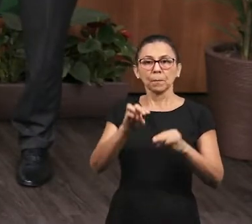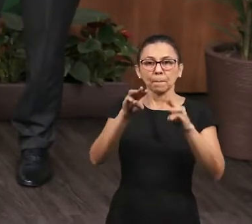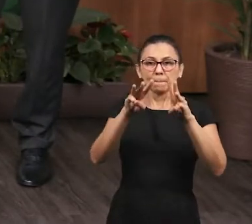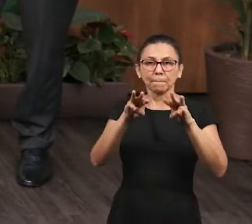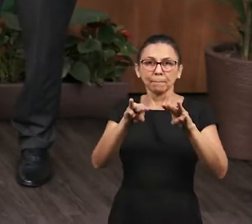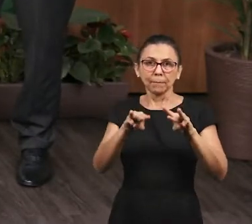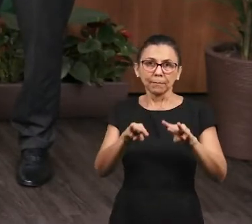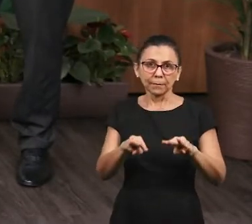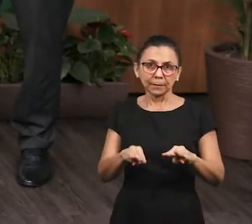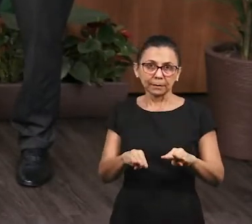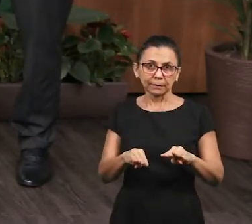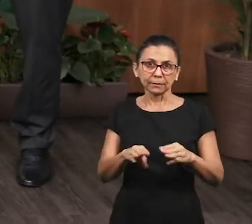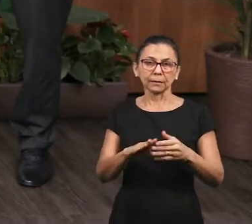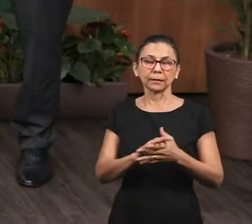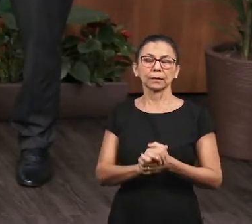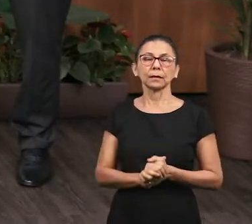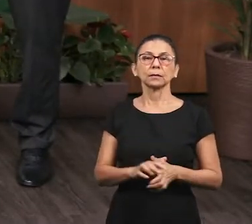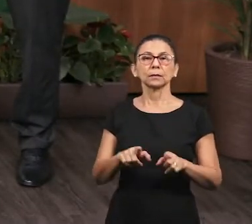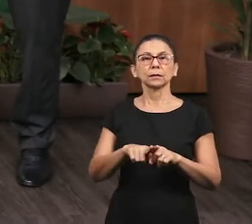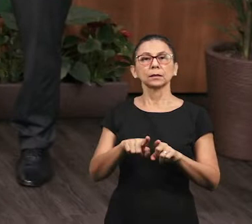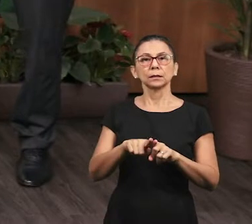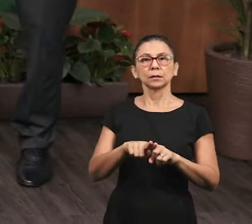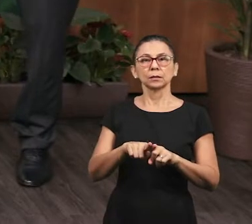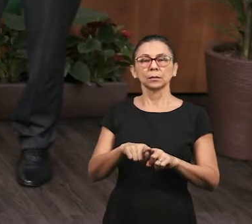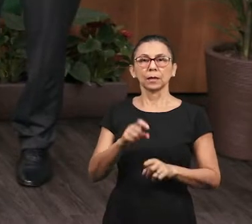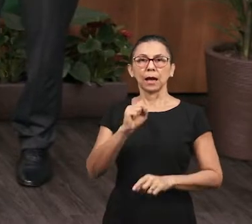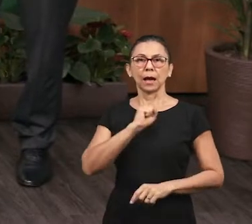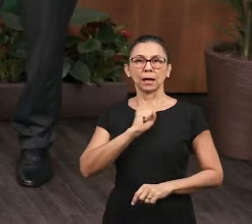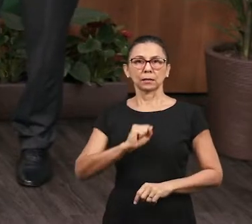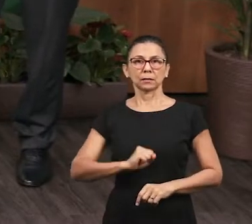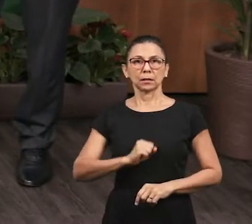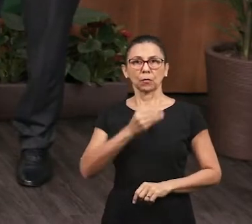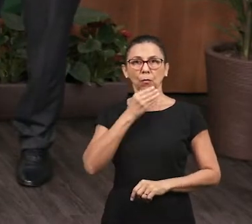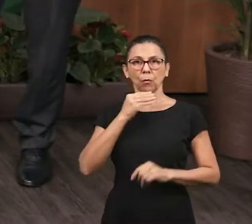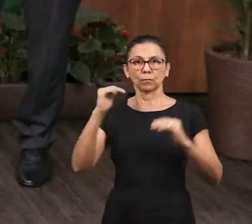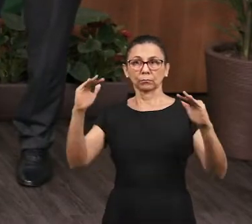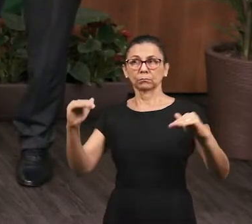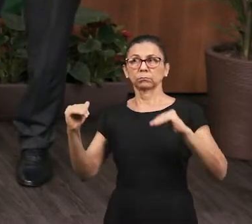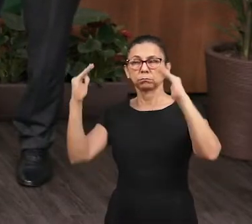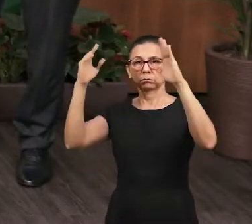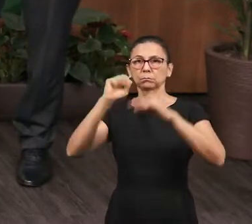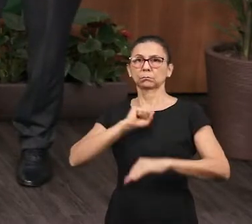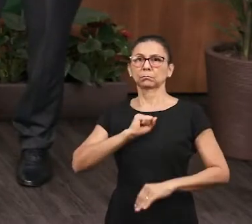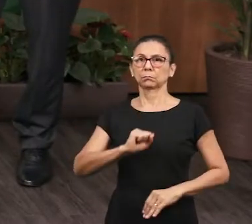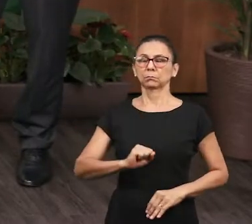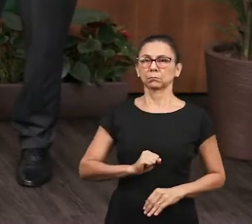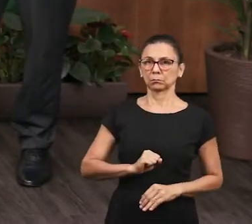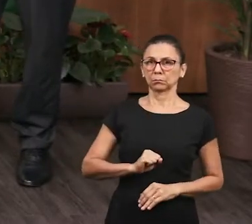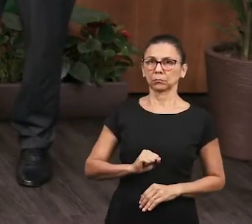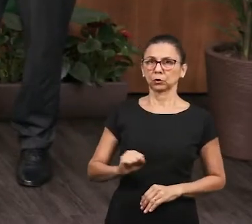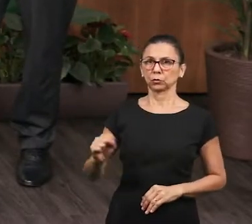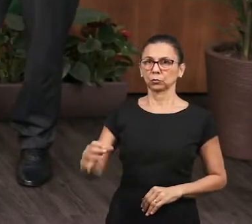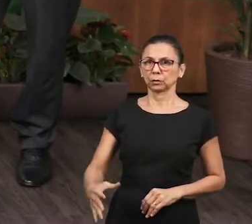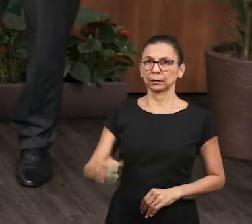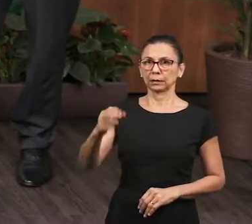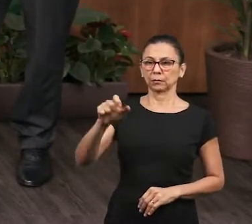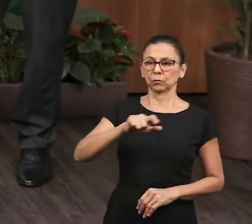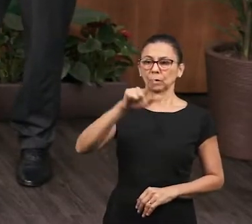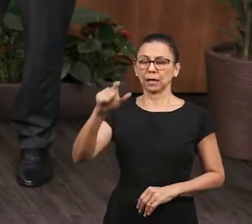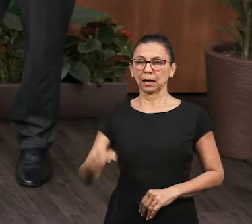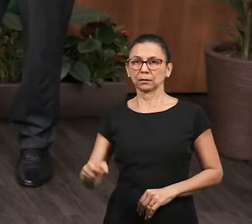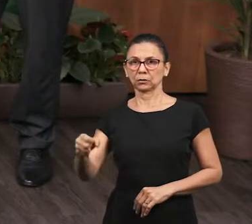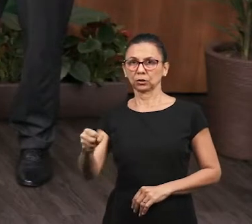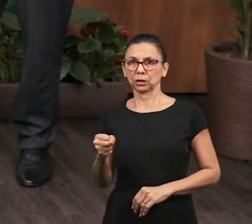манной, находился жезл Аарона, расцветший, и также скрижали